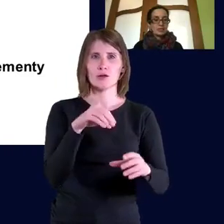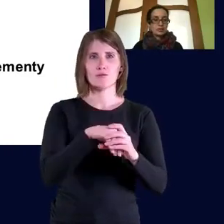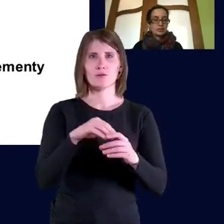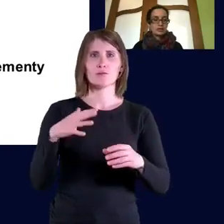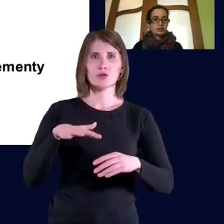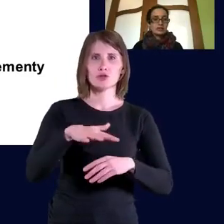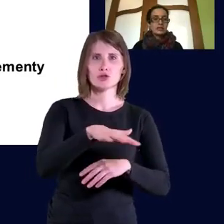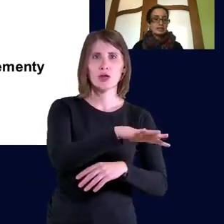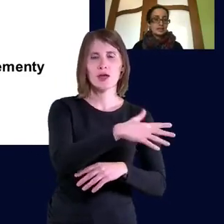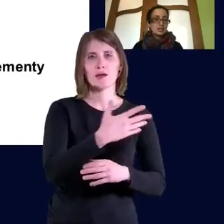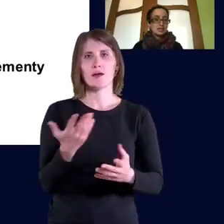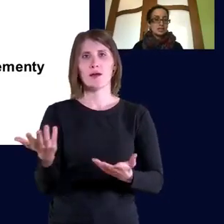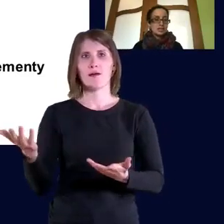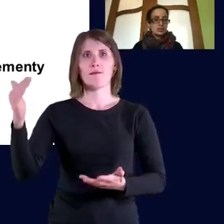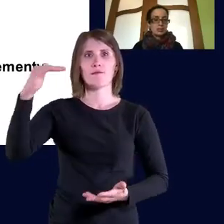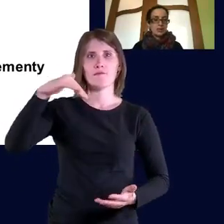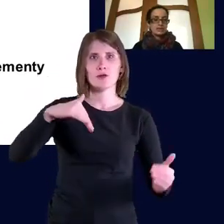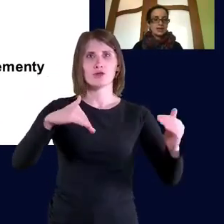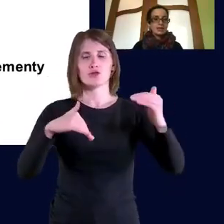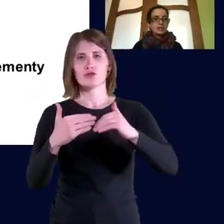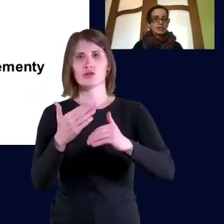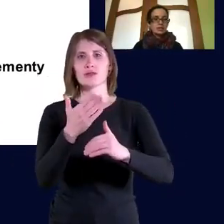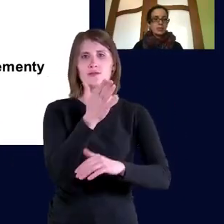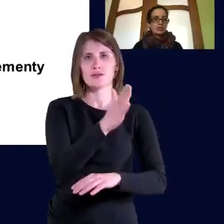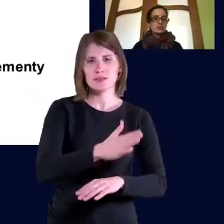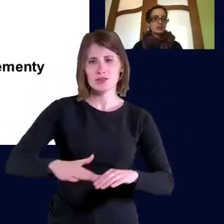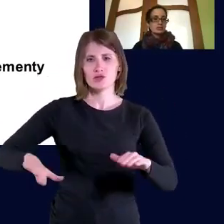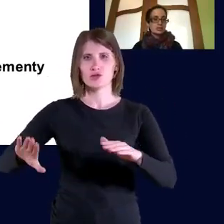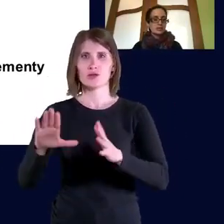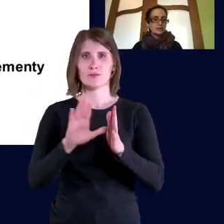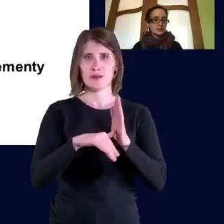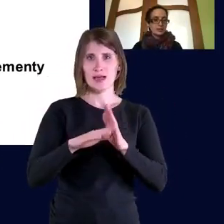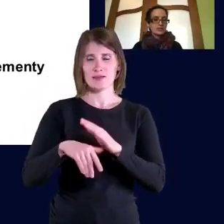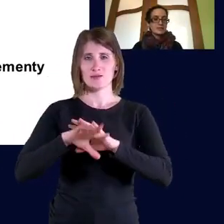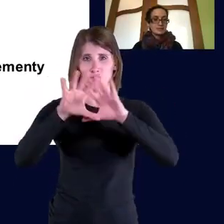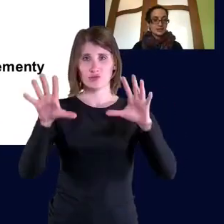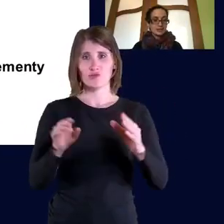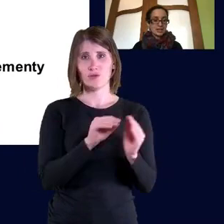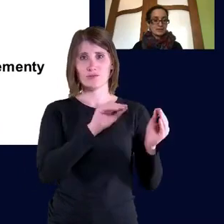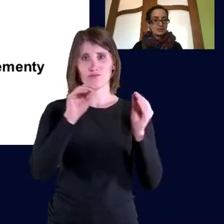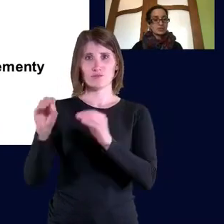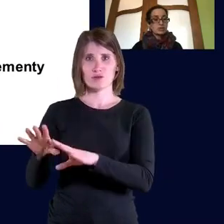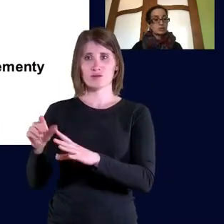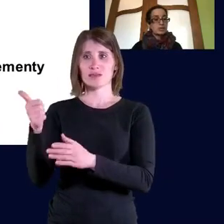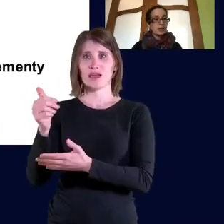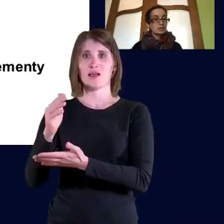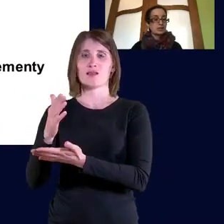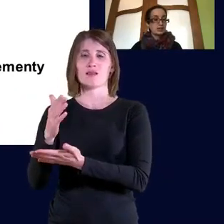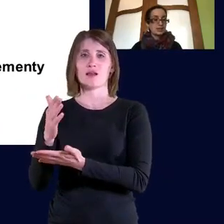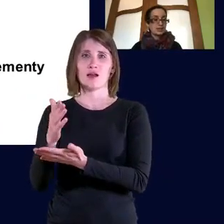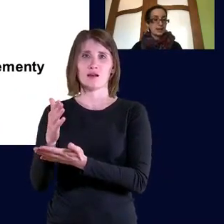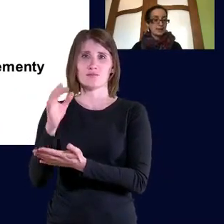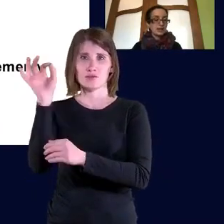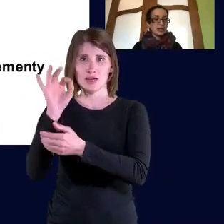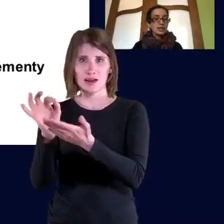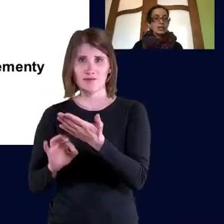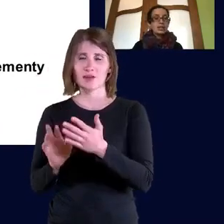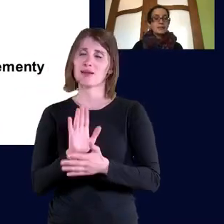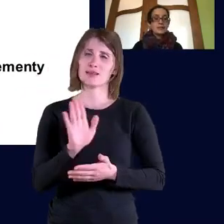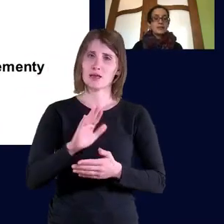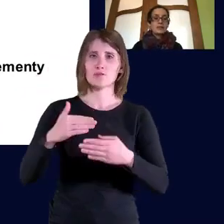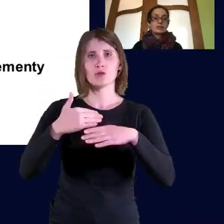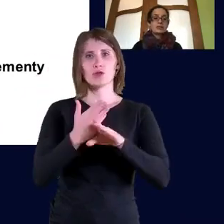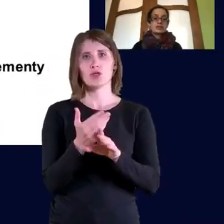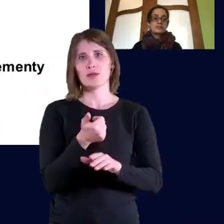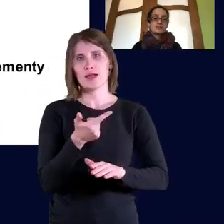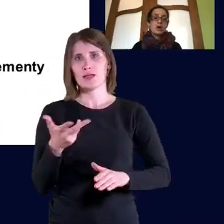rzeki gdzie są wyżyny niziny Gdzie są miasta to nie gromadzimy tych wszystkich informacji jednej grafice tylko rozbijamy to na kilka grafik